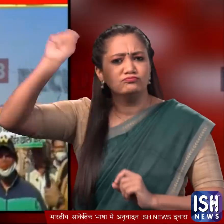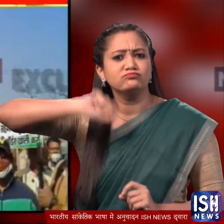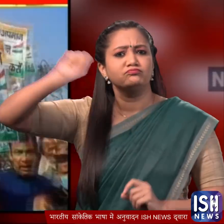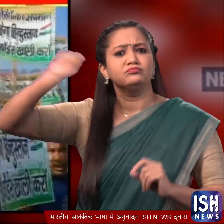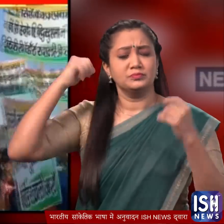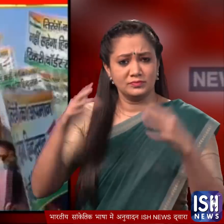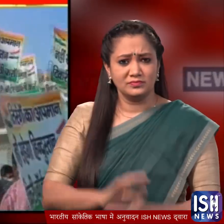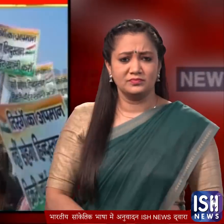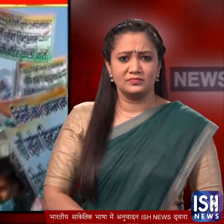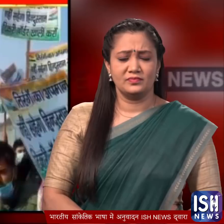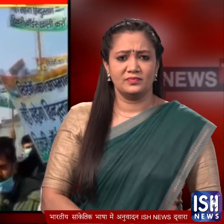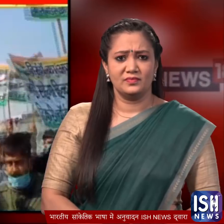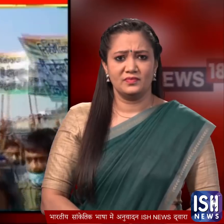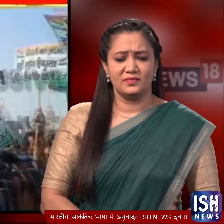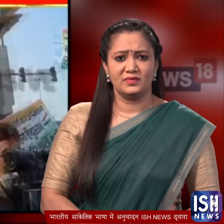भी की।